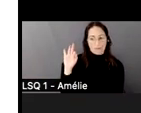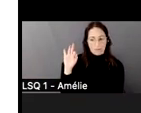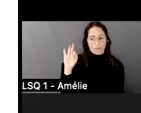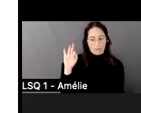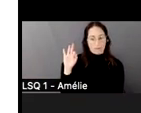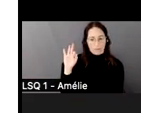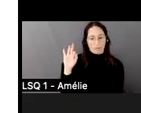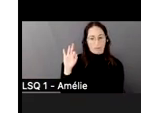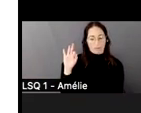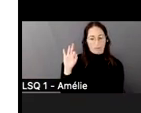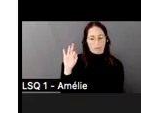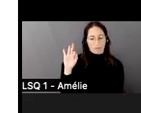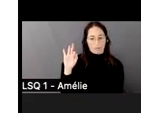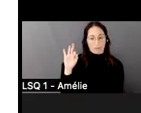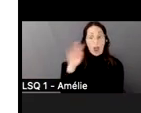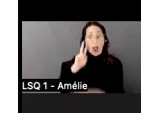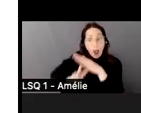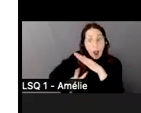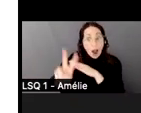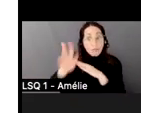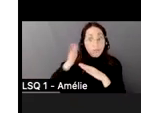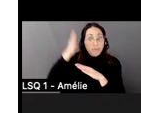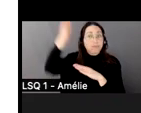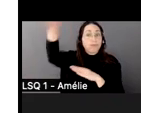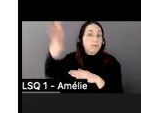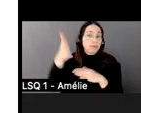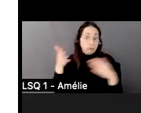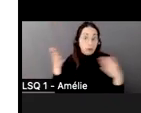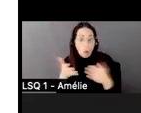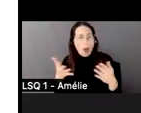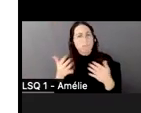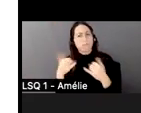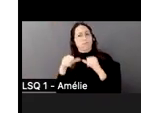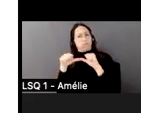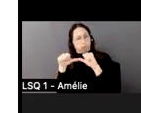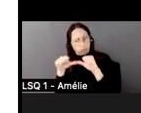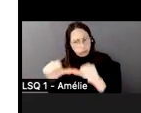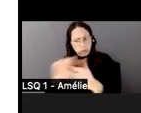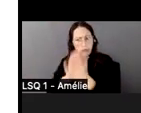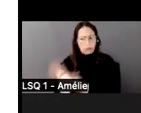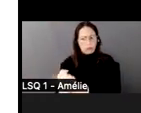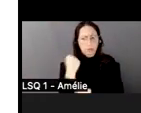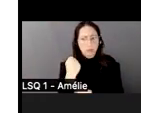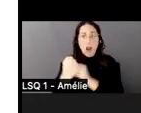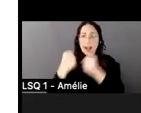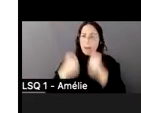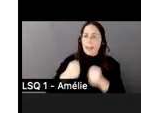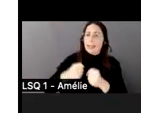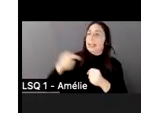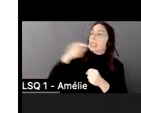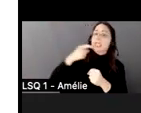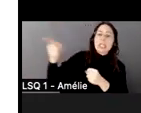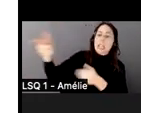et la perspective pour l'avenir est de continuer à renforcer les capacités des fournisseurs de